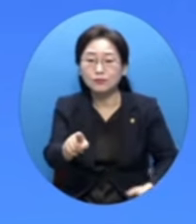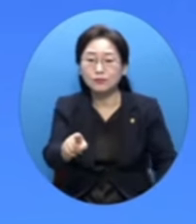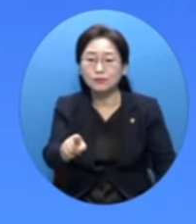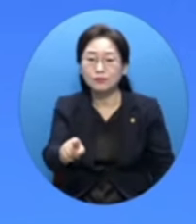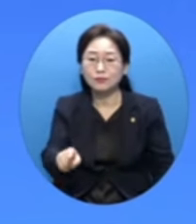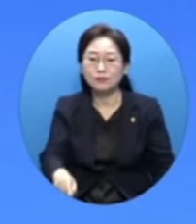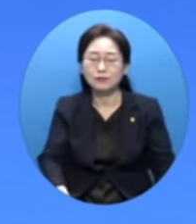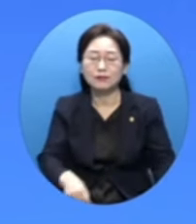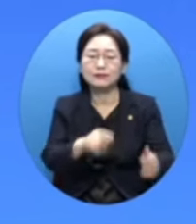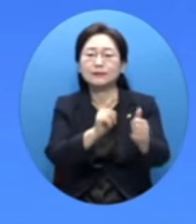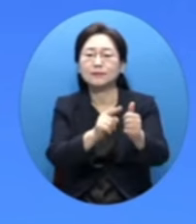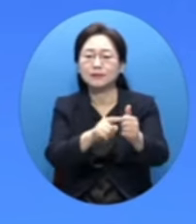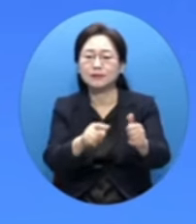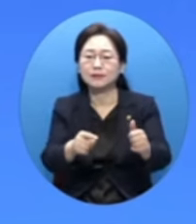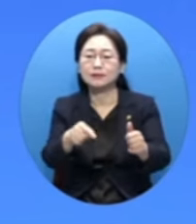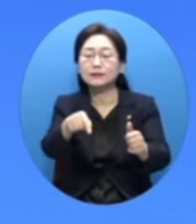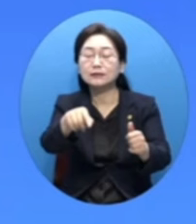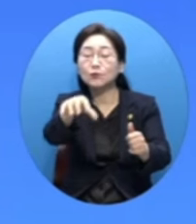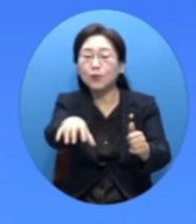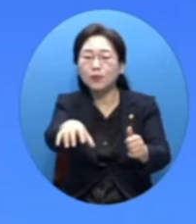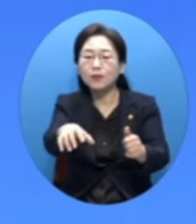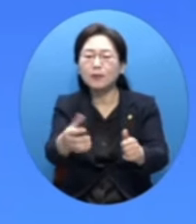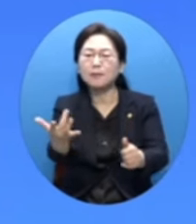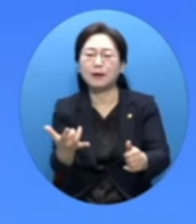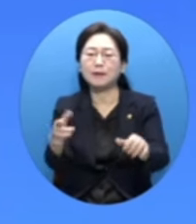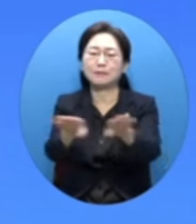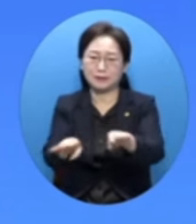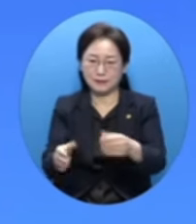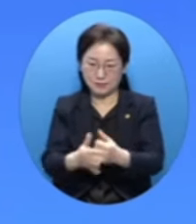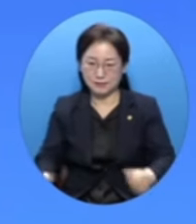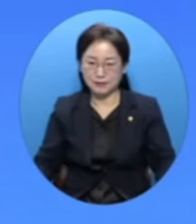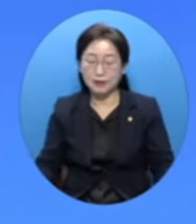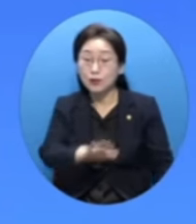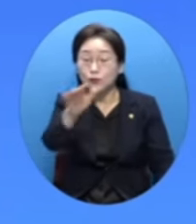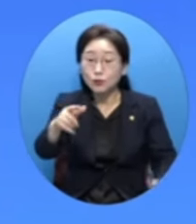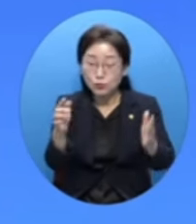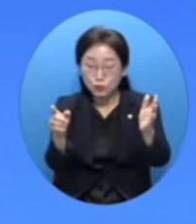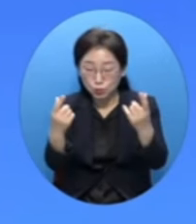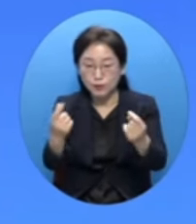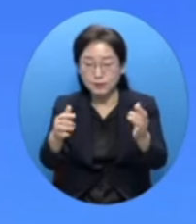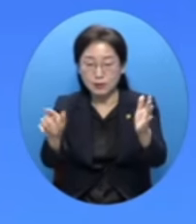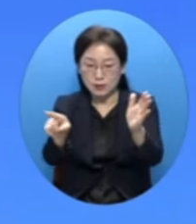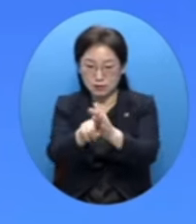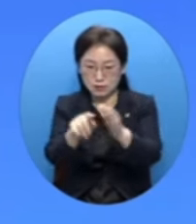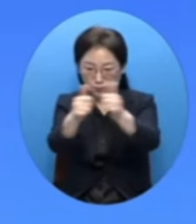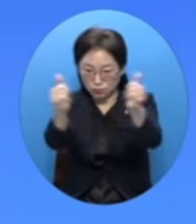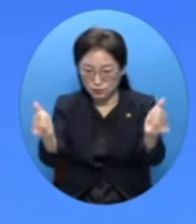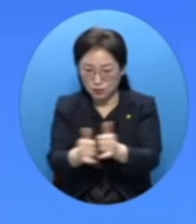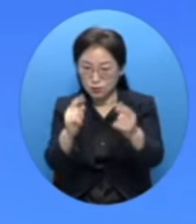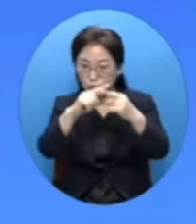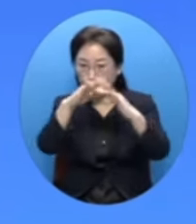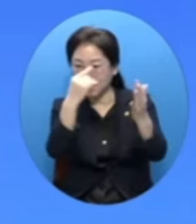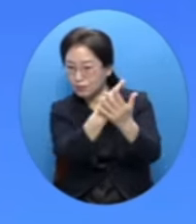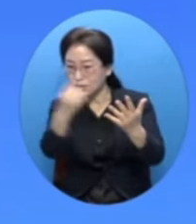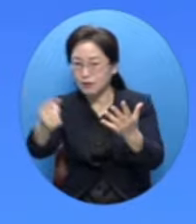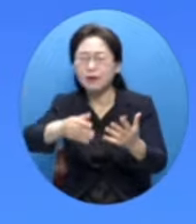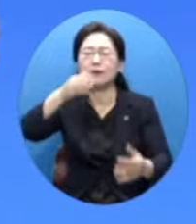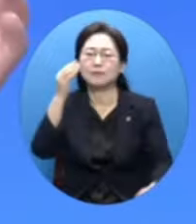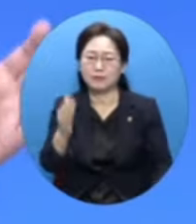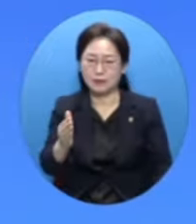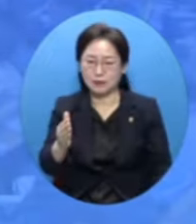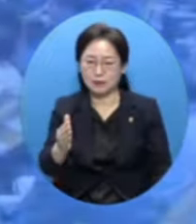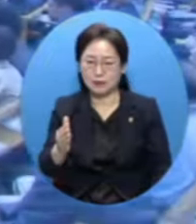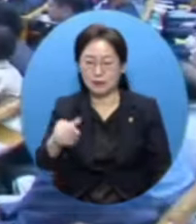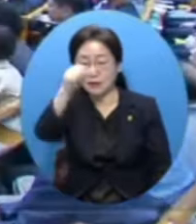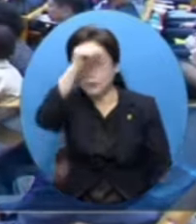그가 그 자리에 없었기 때문에 그렇습니다. 우리는 신앙의 공동체에서 절대로 이탈하면 안 됩니다. 우리가 기억해야 될 것은